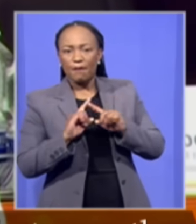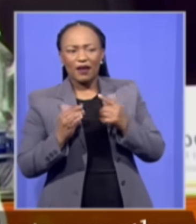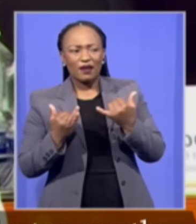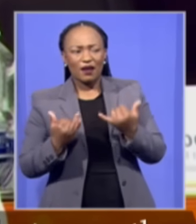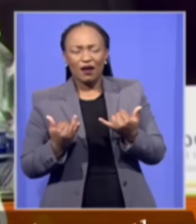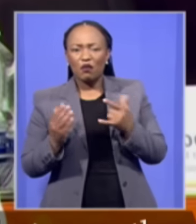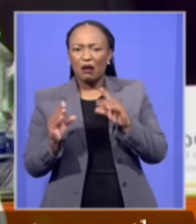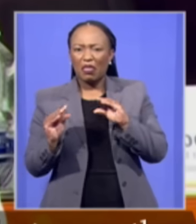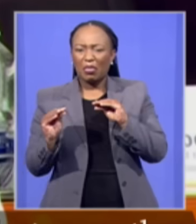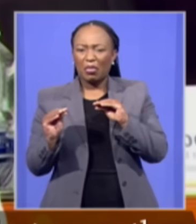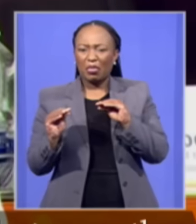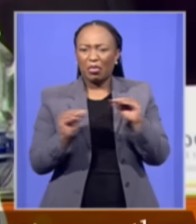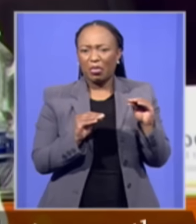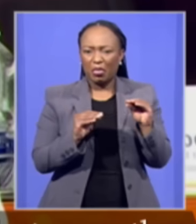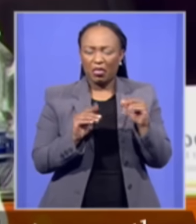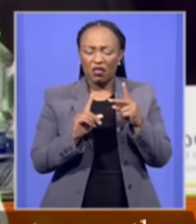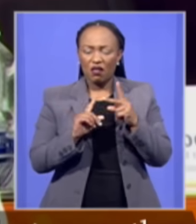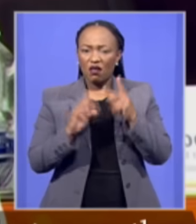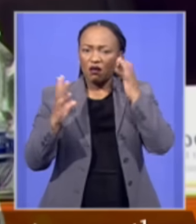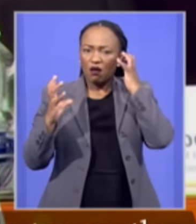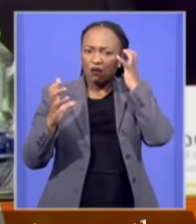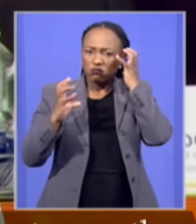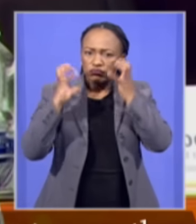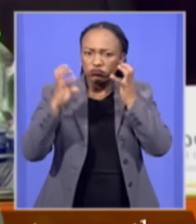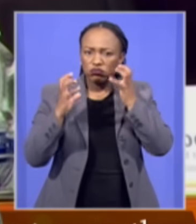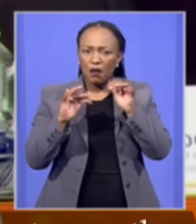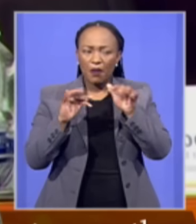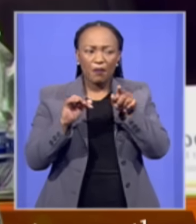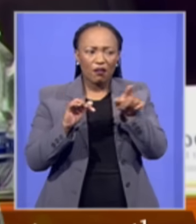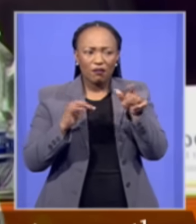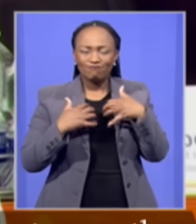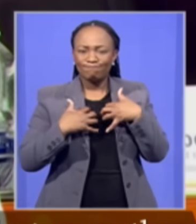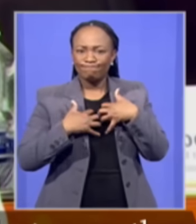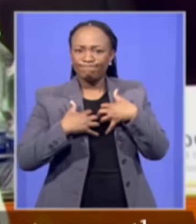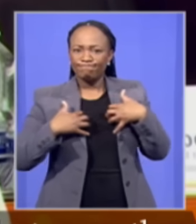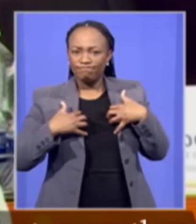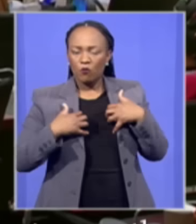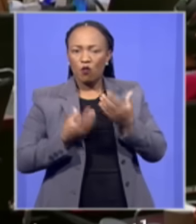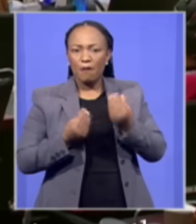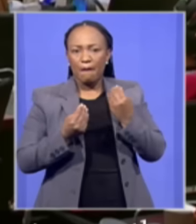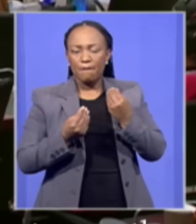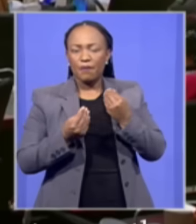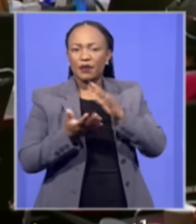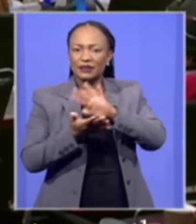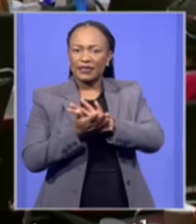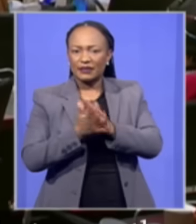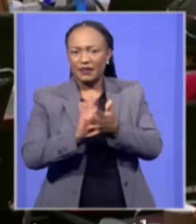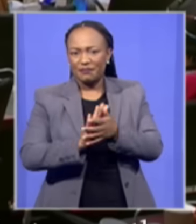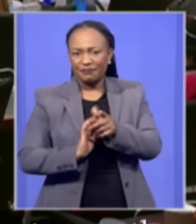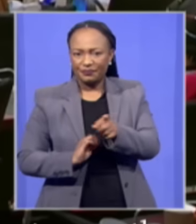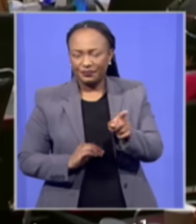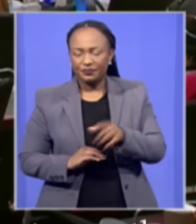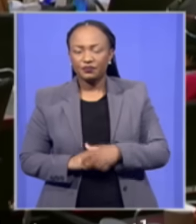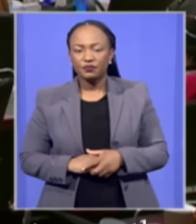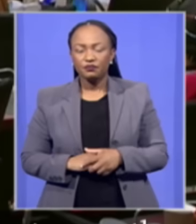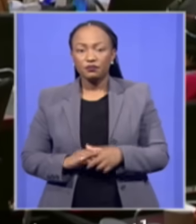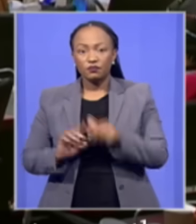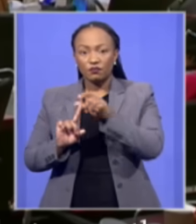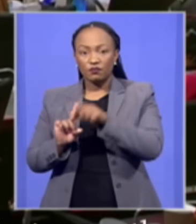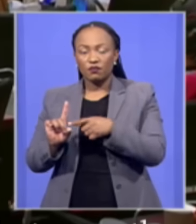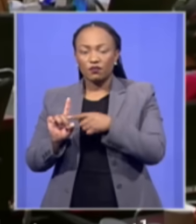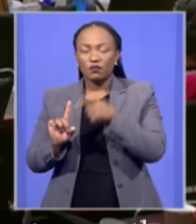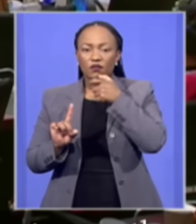delays, confusion, and deep distress among beneficiaries. Masango o phaeletse ka le reng